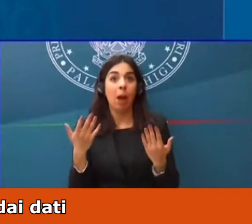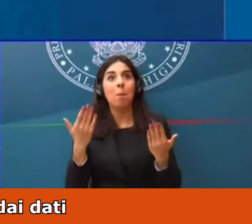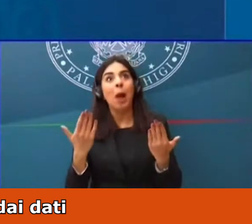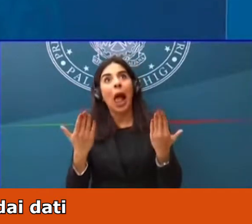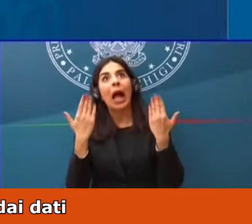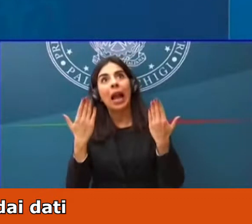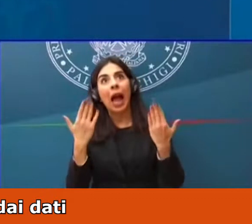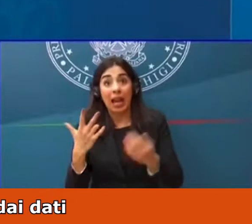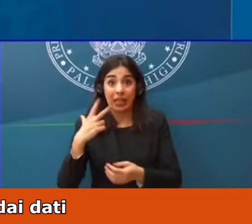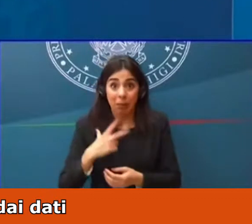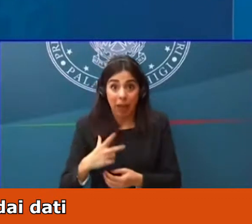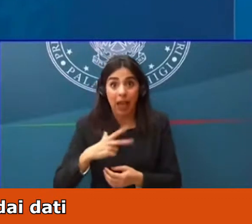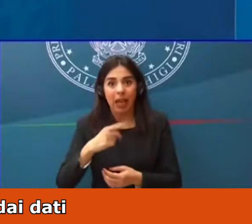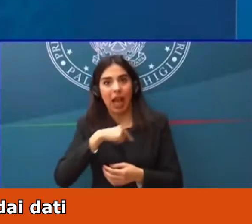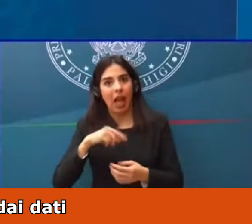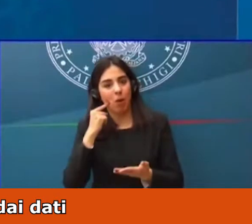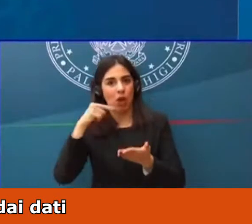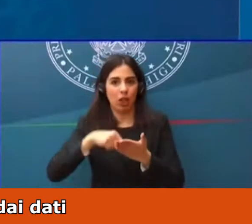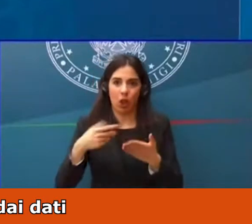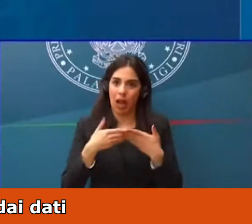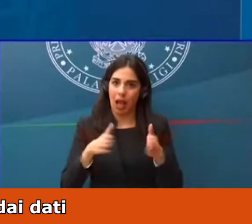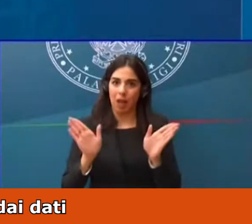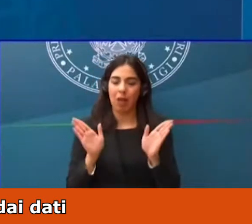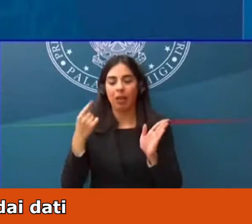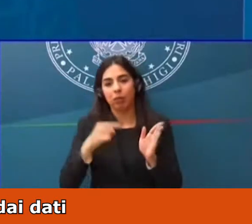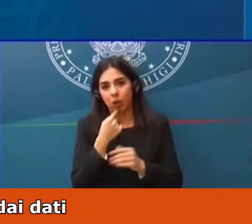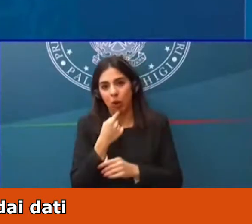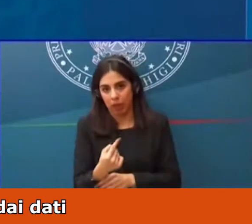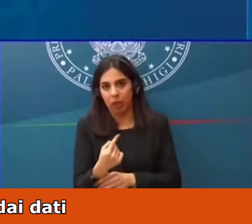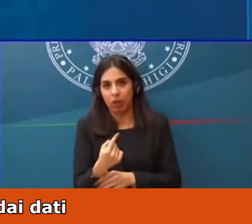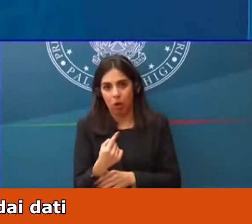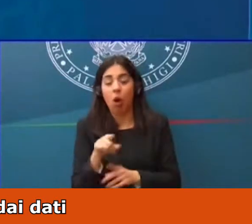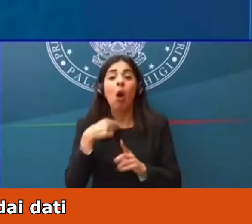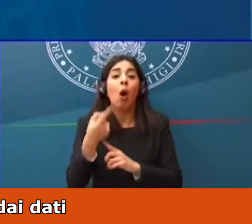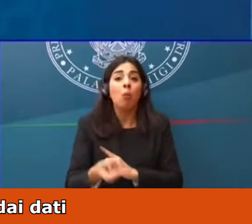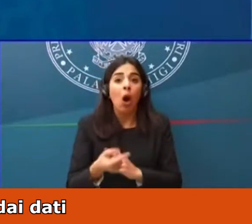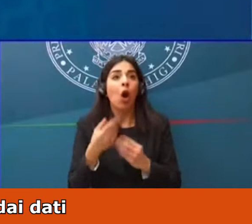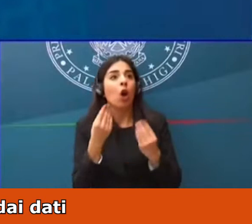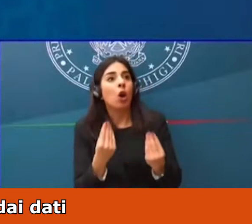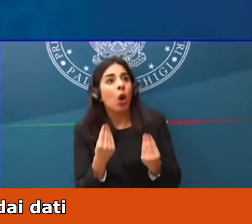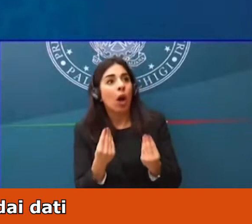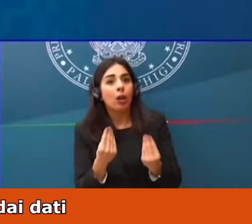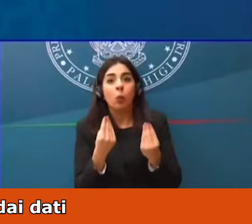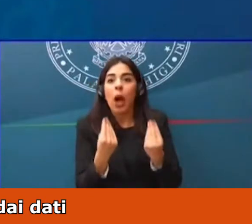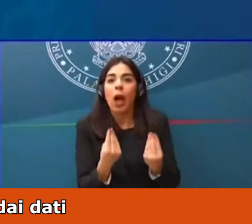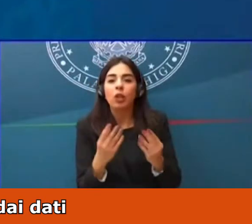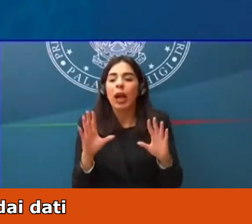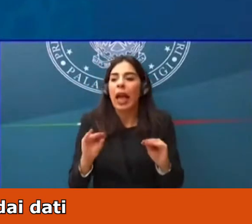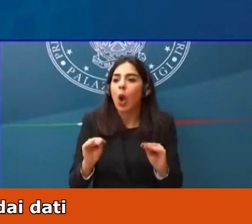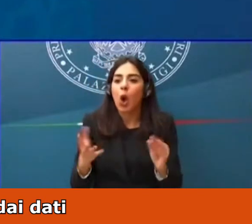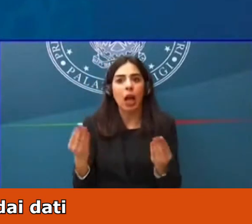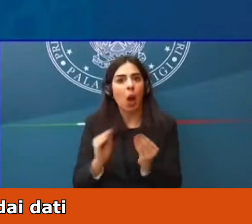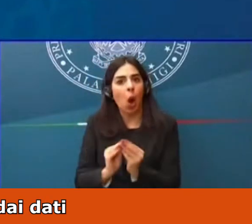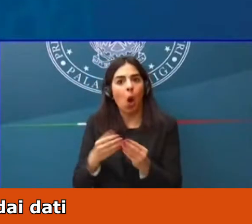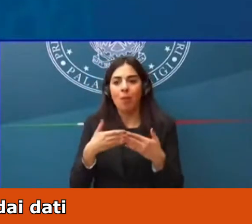riaprire, ecco, questo direi io. Dopodiché la decisione se riaprire, cosa riaprire, quando riaprire, dipende esclusivamente dai dati